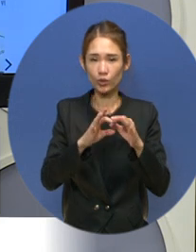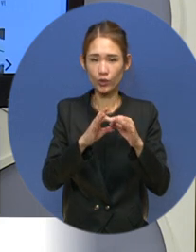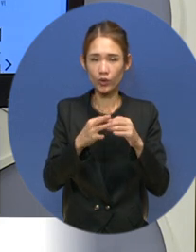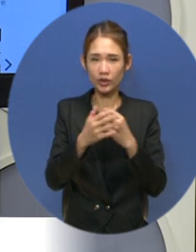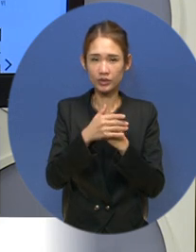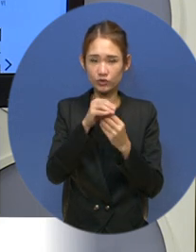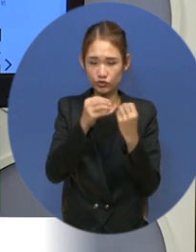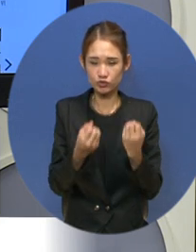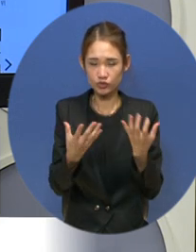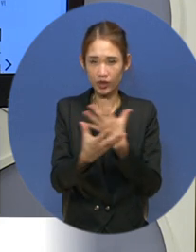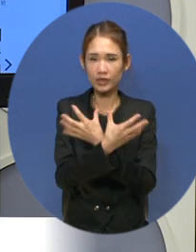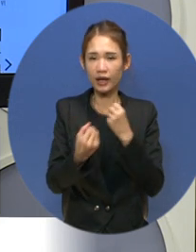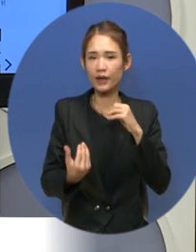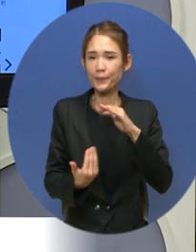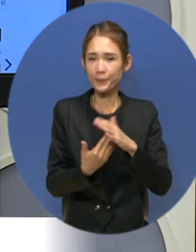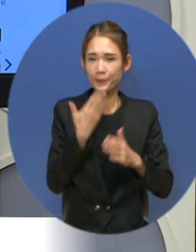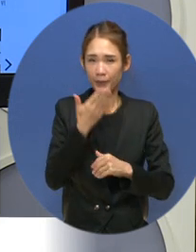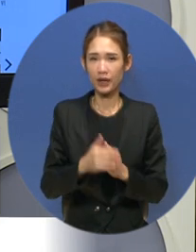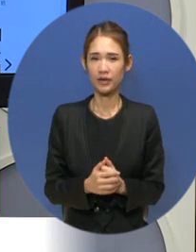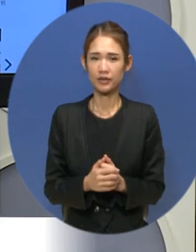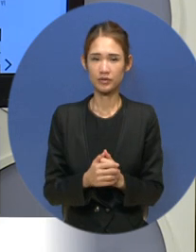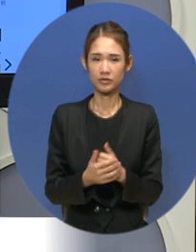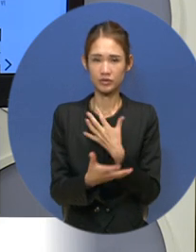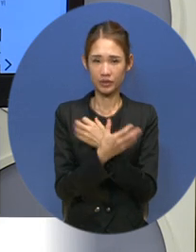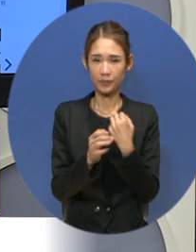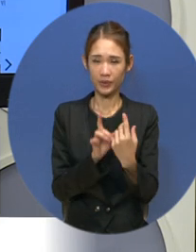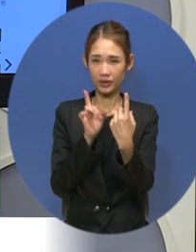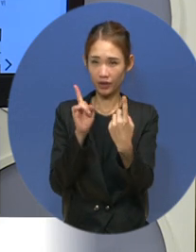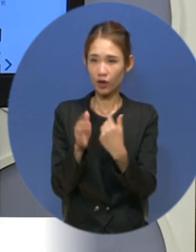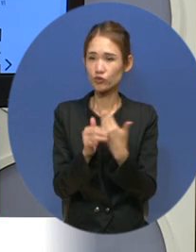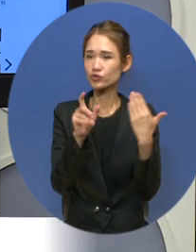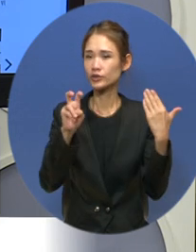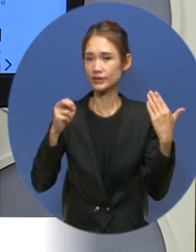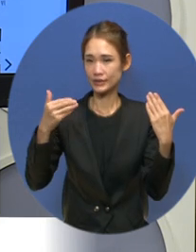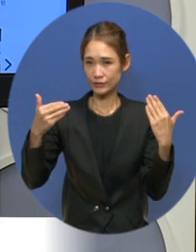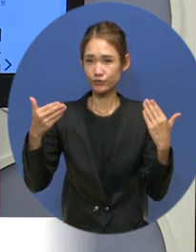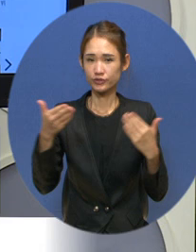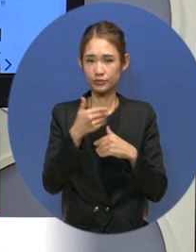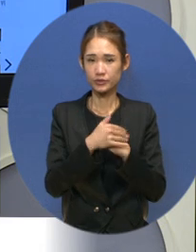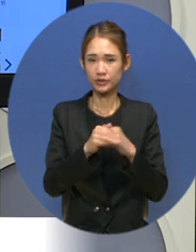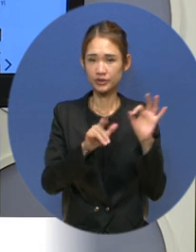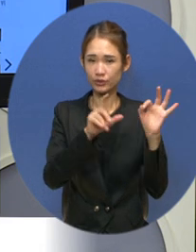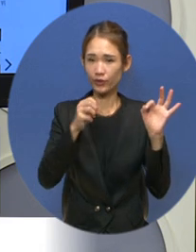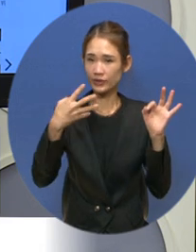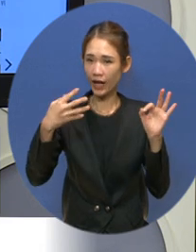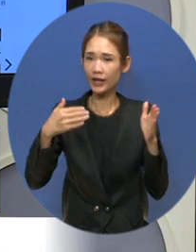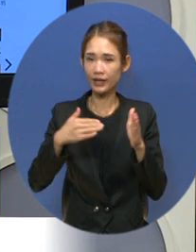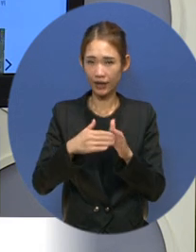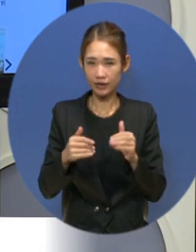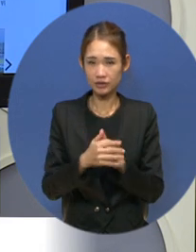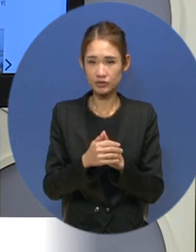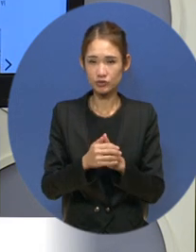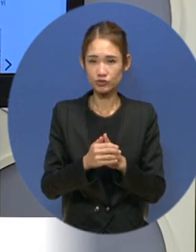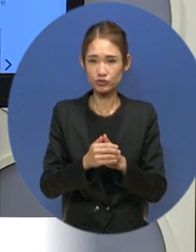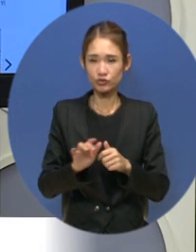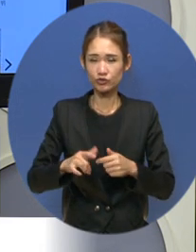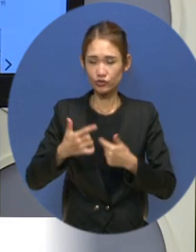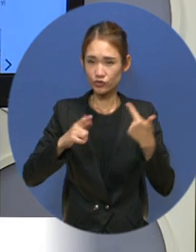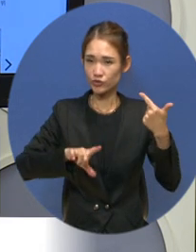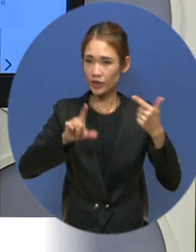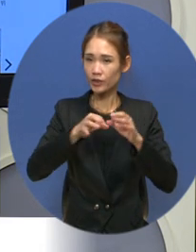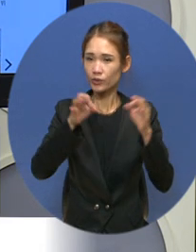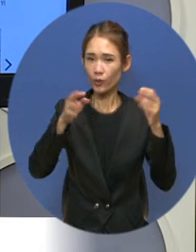승차권을 예매할 수 있는데요 예매 대상은 9월 29일부터 10월 4일까지 6일 동안 운행하는